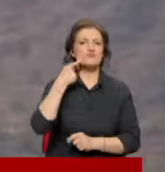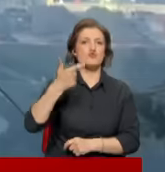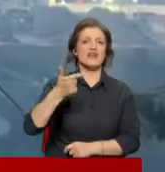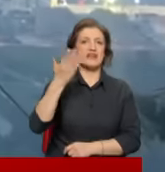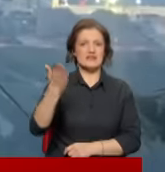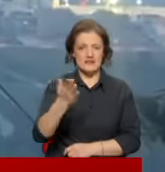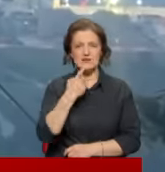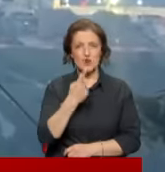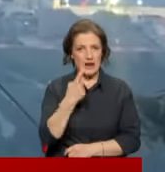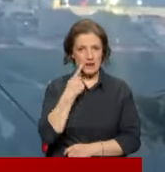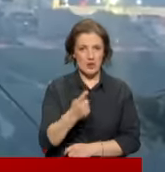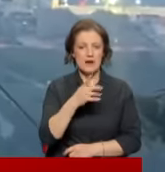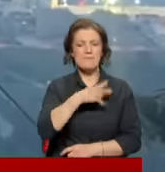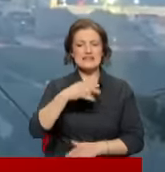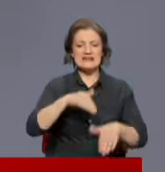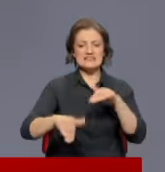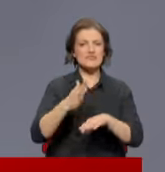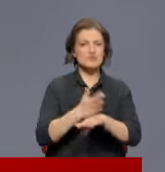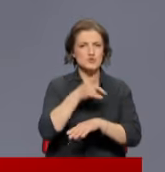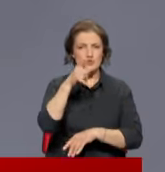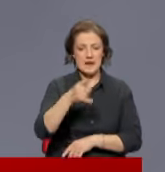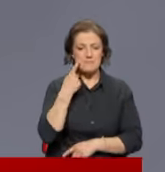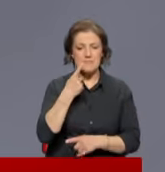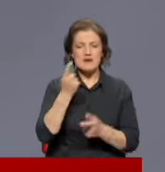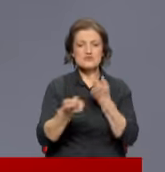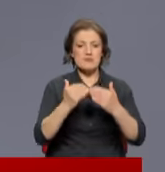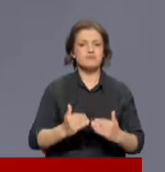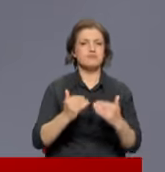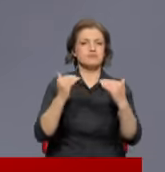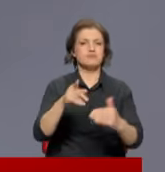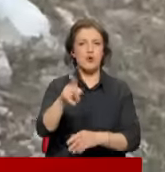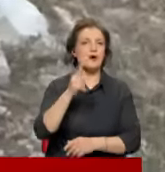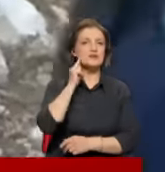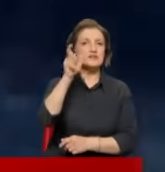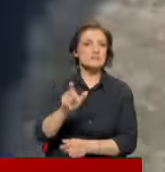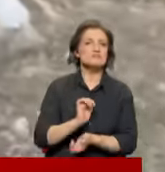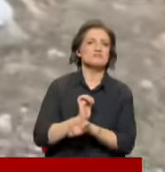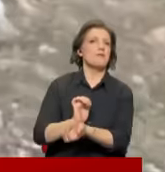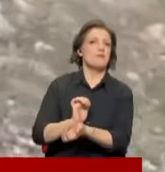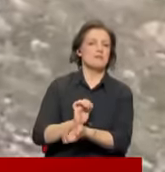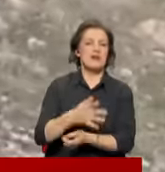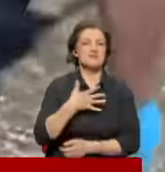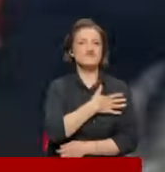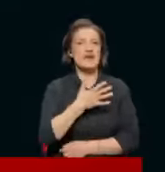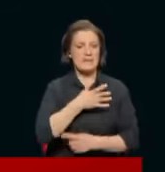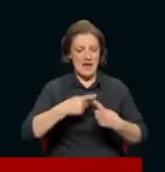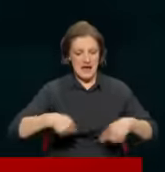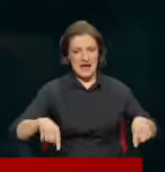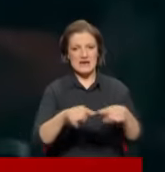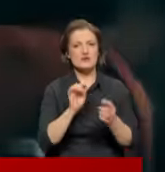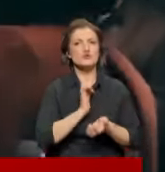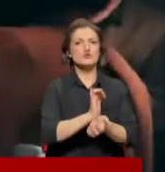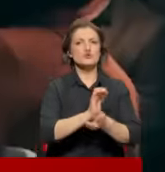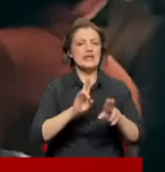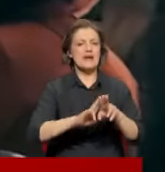vekili. İddiaya göre yerel seçim nedeniyle bakım işleri ertelendi. O da tutuklular arasında. CHP heyeti de